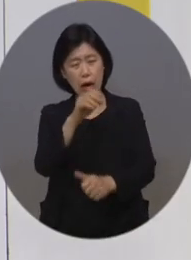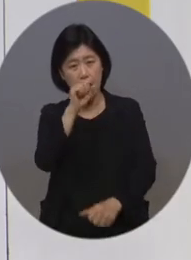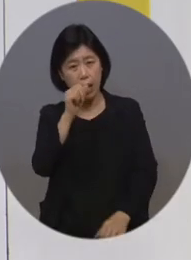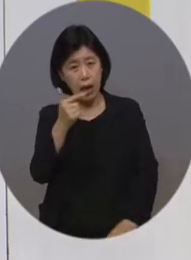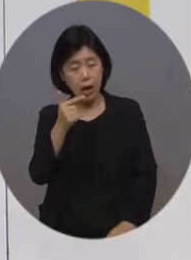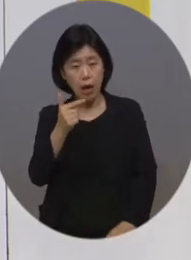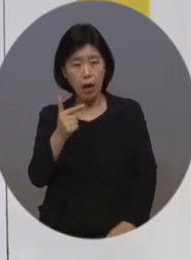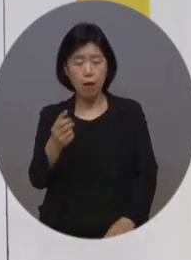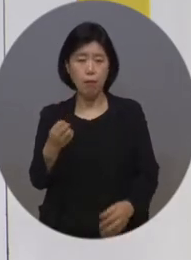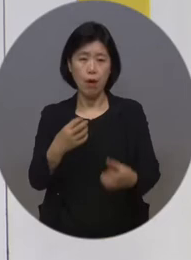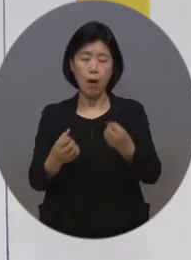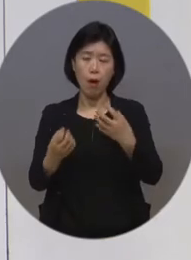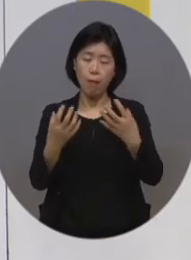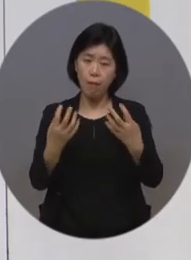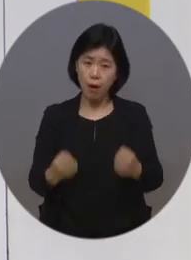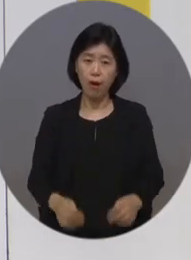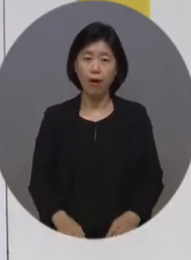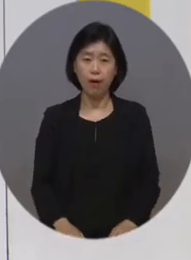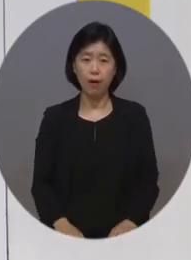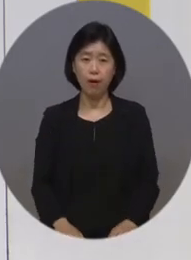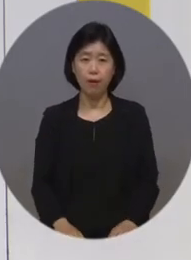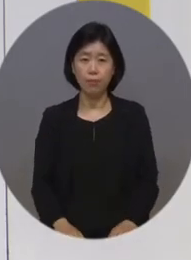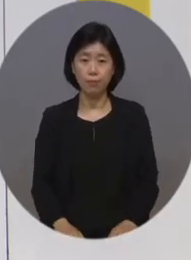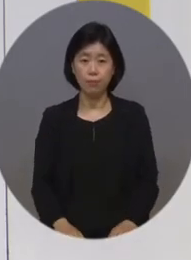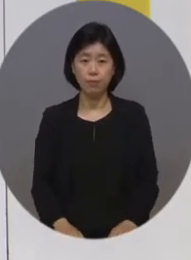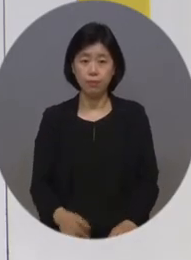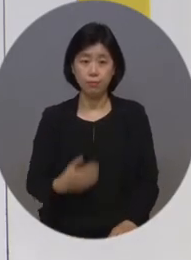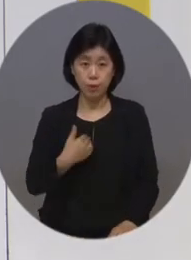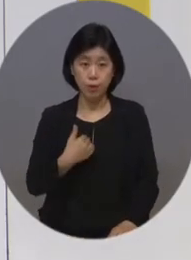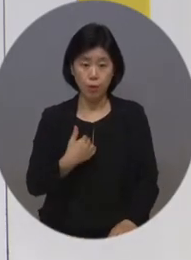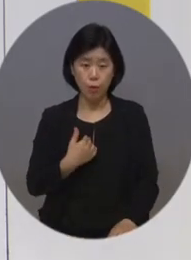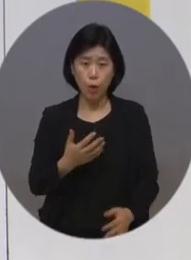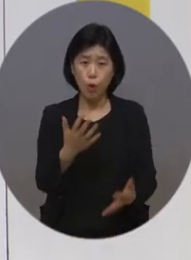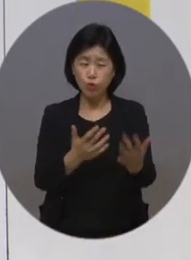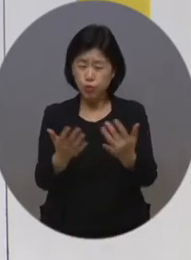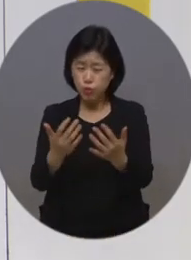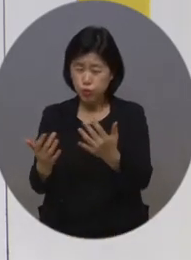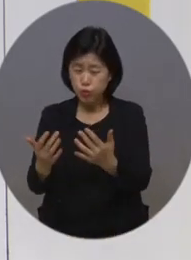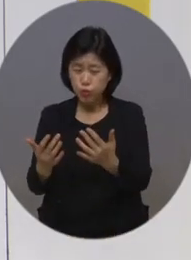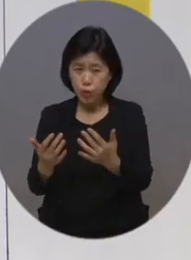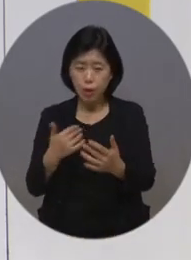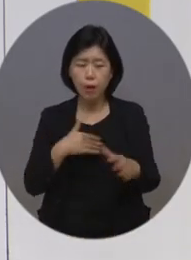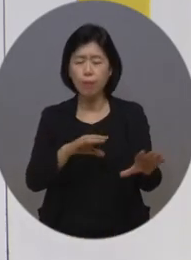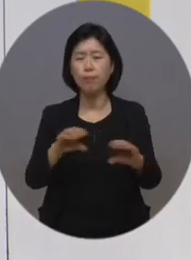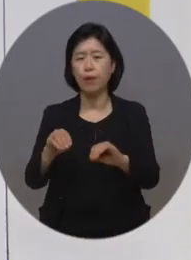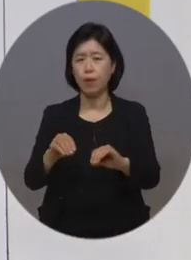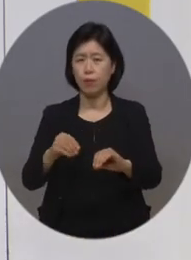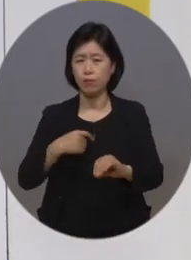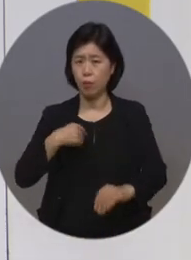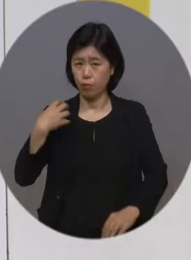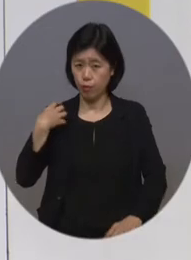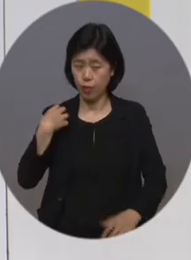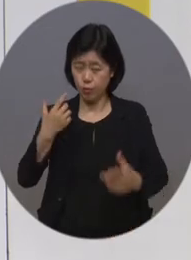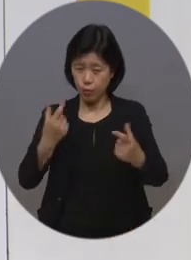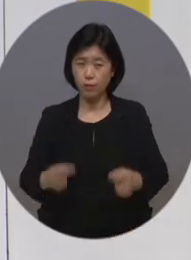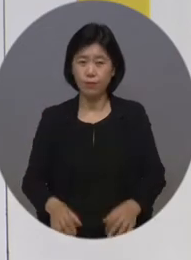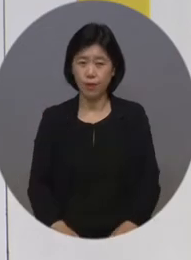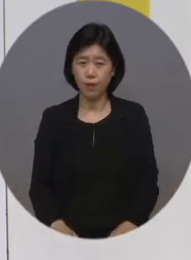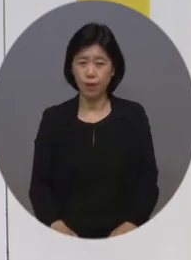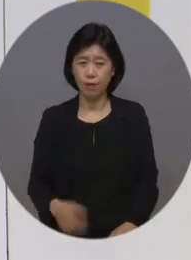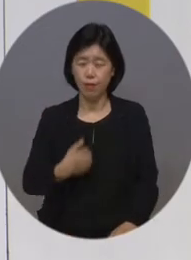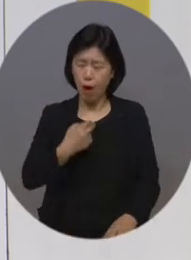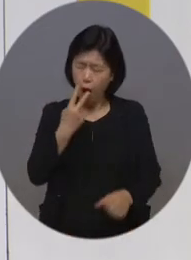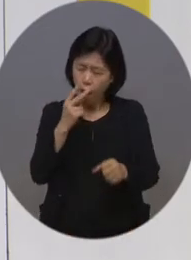그 예 곧 그 때 곳곳에 불타는 적이 있으니까 제가 방화범 아니냐 아 라고 누명을 쓰고 있냐